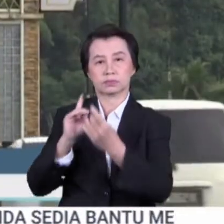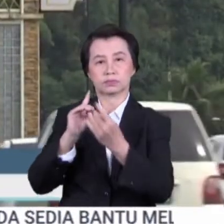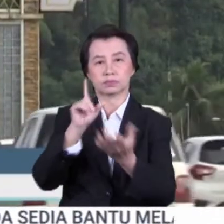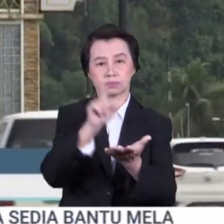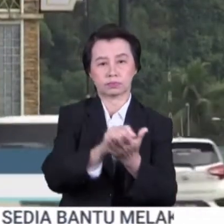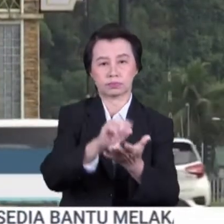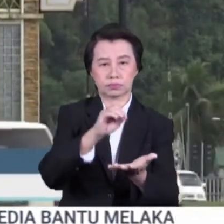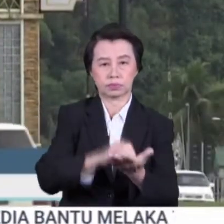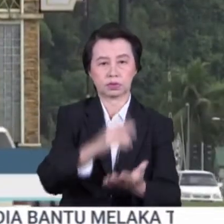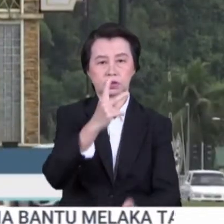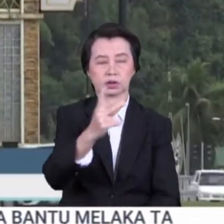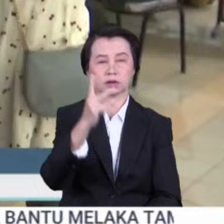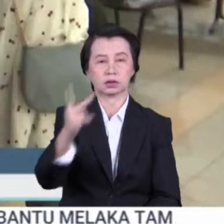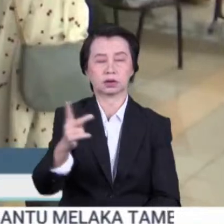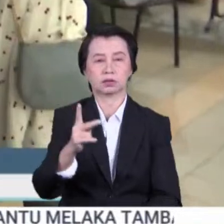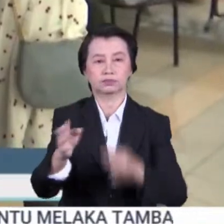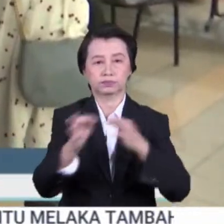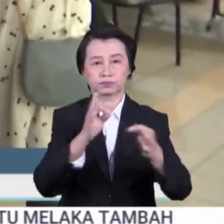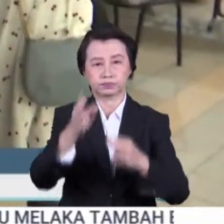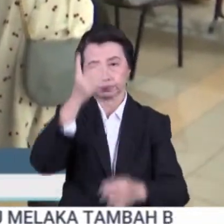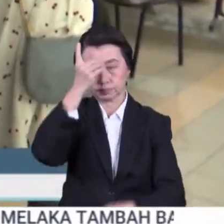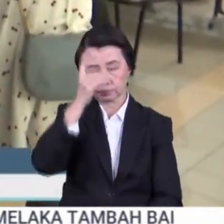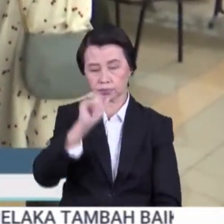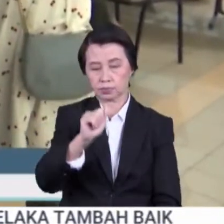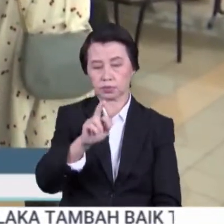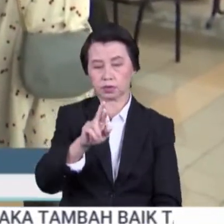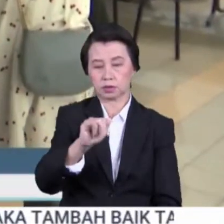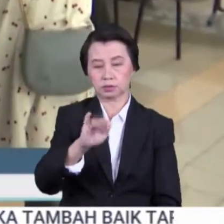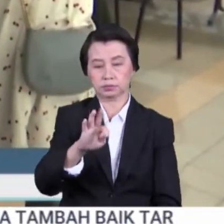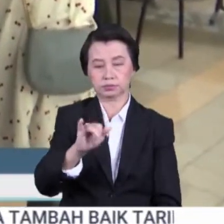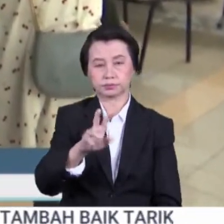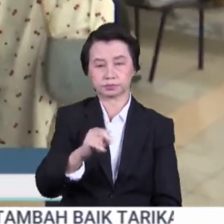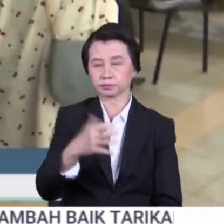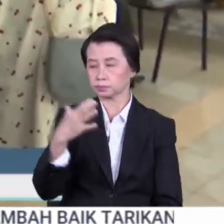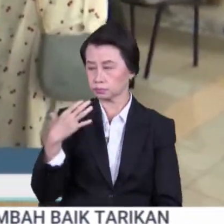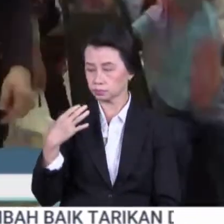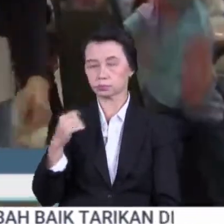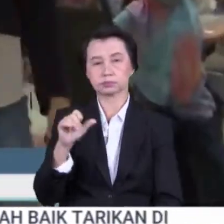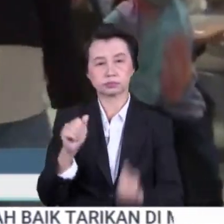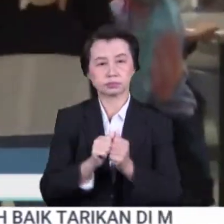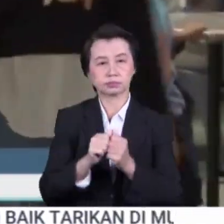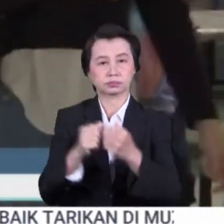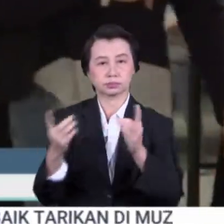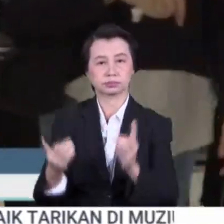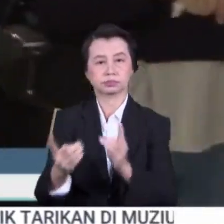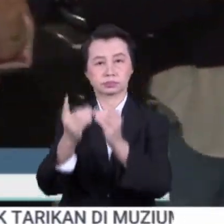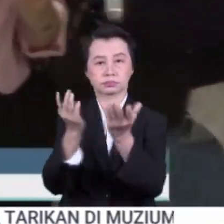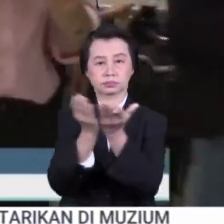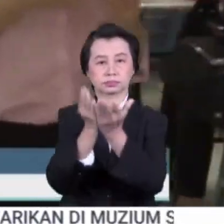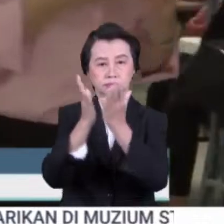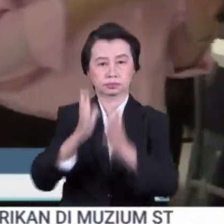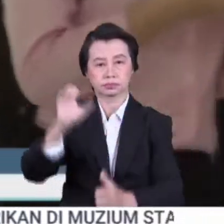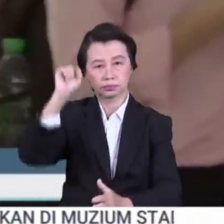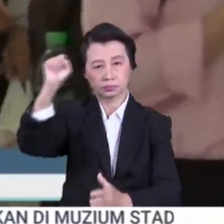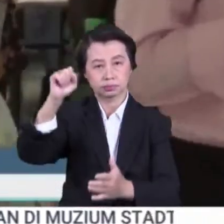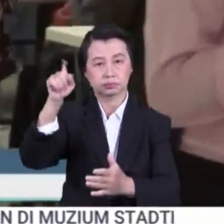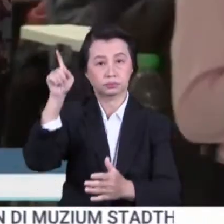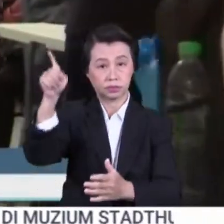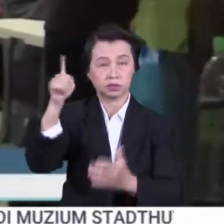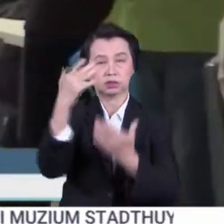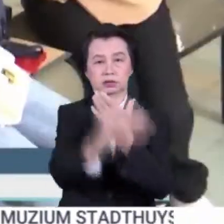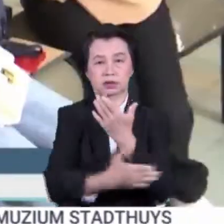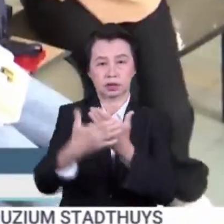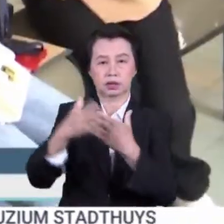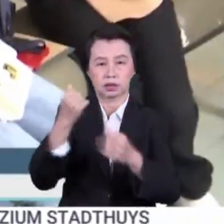di Kota Kinabalu. Jelas Dato' Arifin, beliau sering mengadakan pertemuan dengan mahasiswa Sabah di Semenanjung dalam